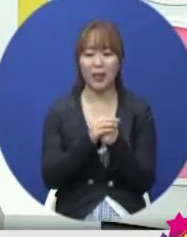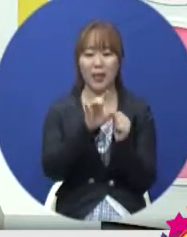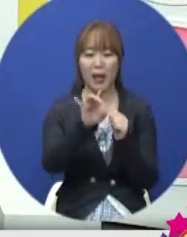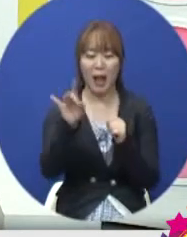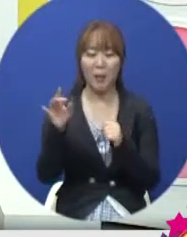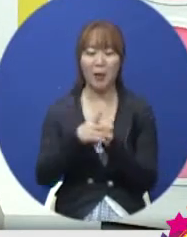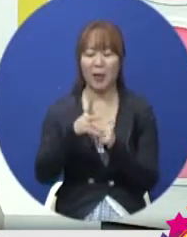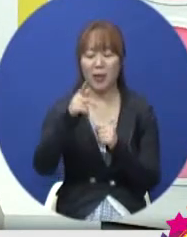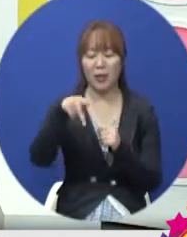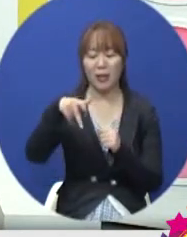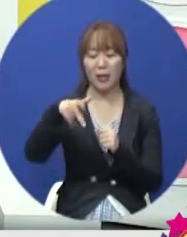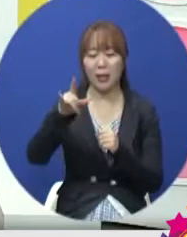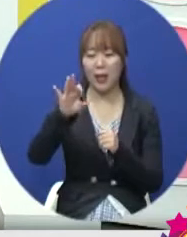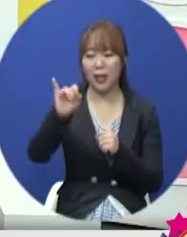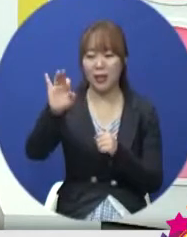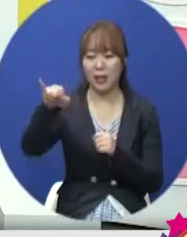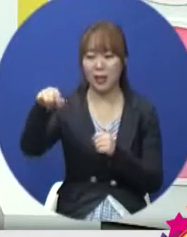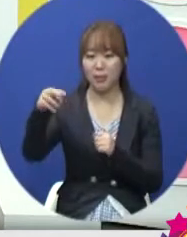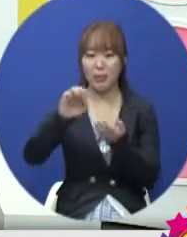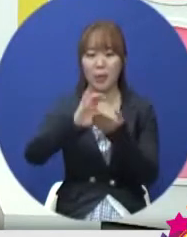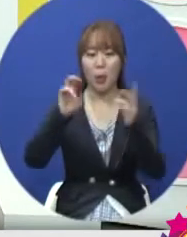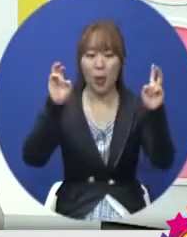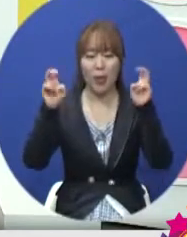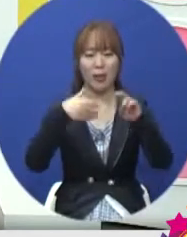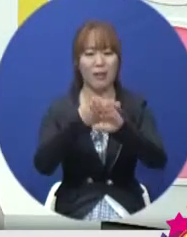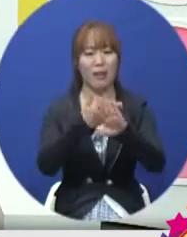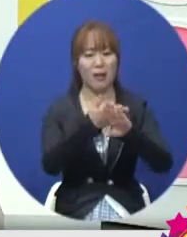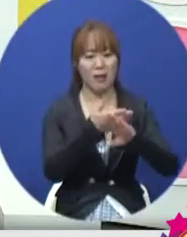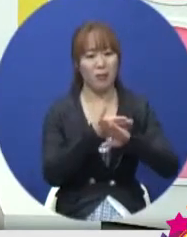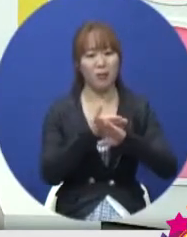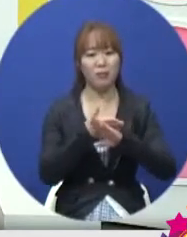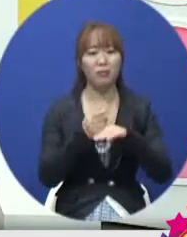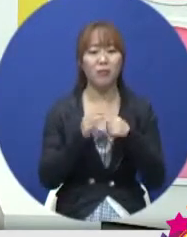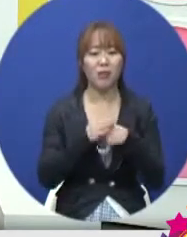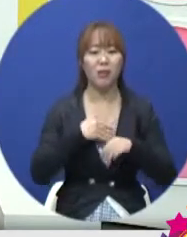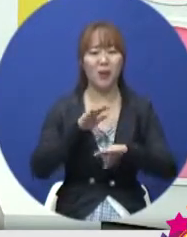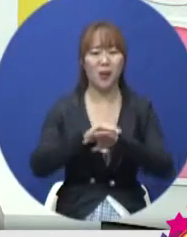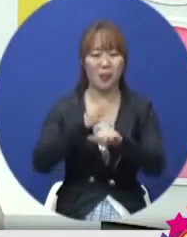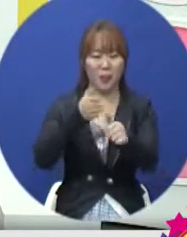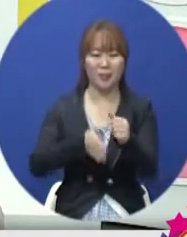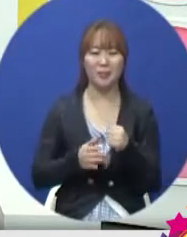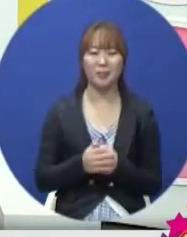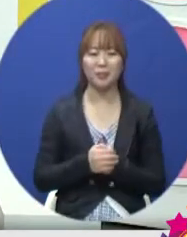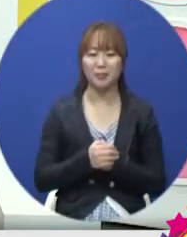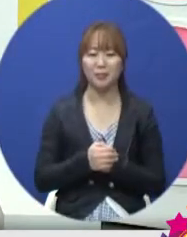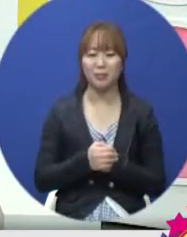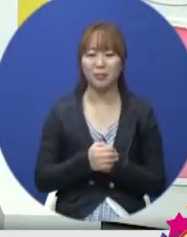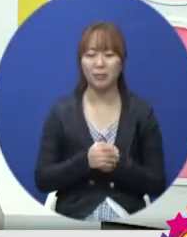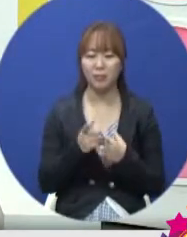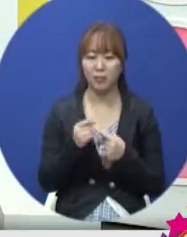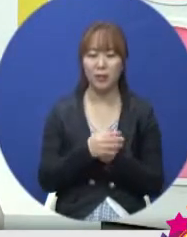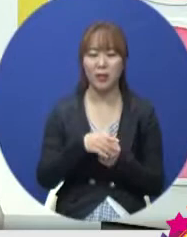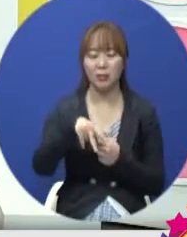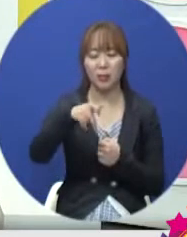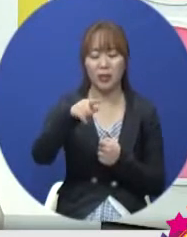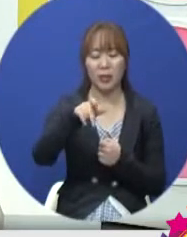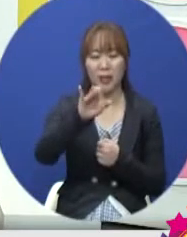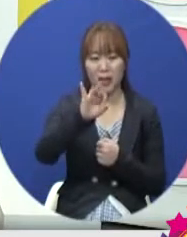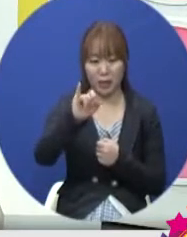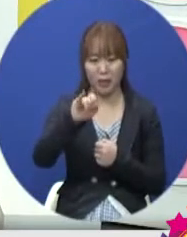이렇게 뭐 케이블 쓰시는 그 회사가 다 다르잖아요. 네네. 참고해 주시기 바랍니다. 여기 네. 뭐